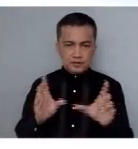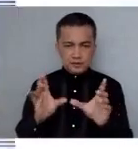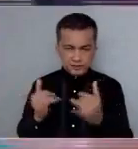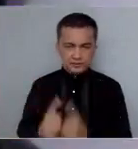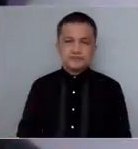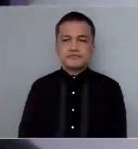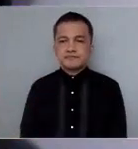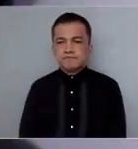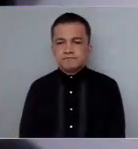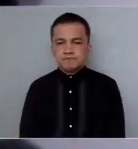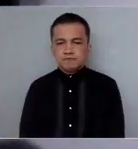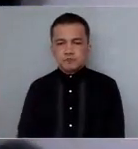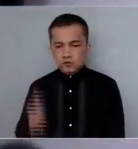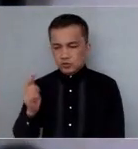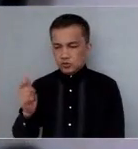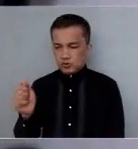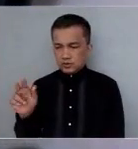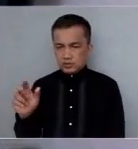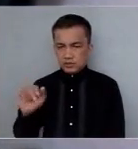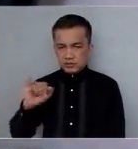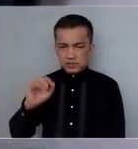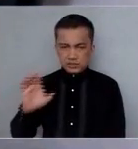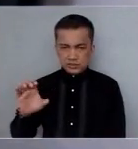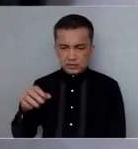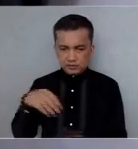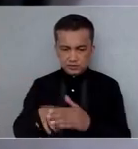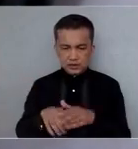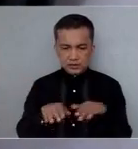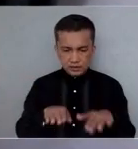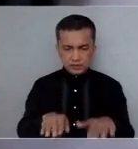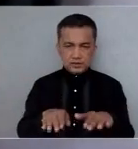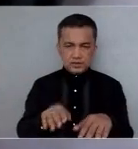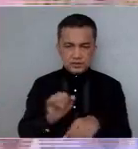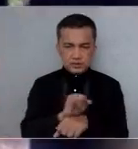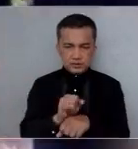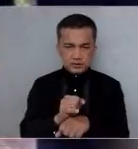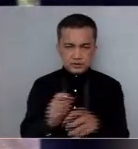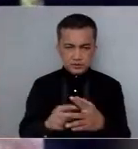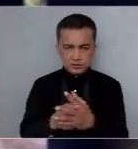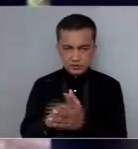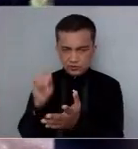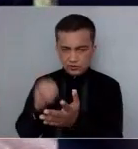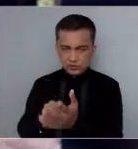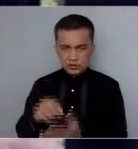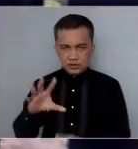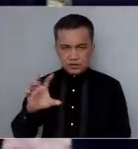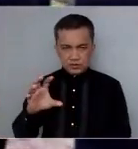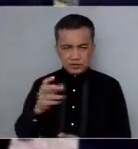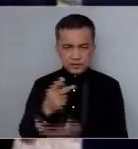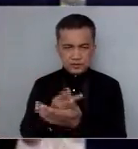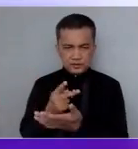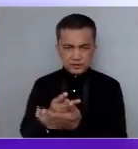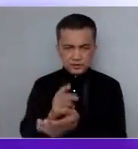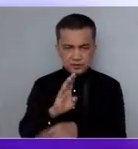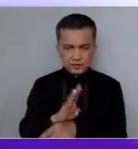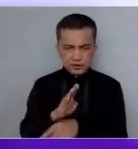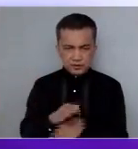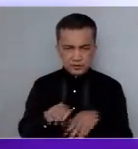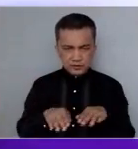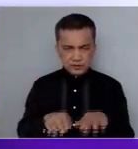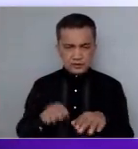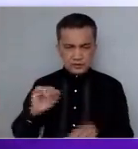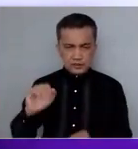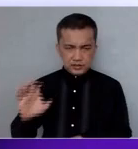Taong 2013 ang pasukin ni JC ang garment industry. Nagsimula sa inutang na 500 pesos ang negosyong patahian ni